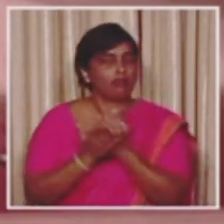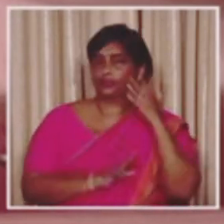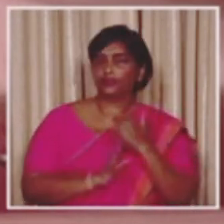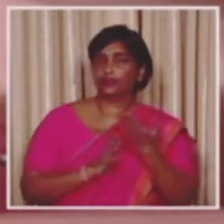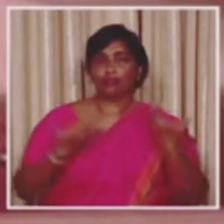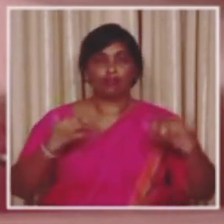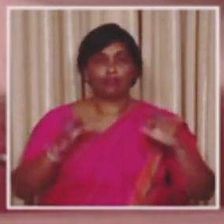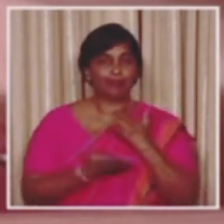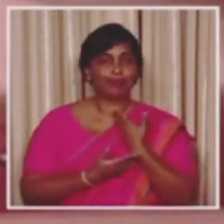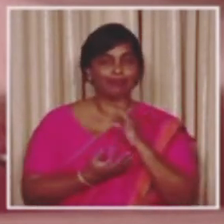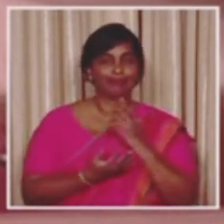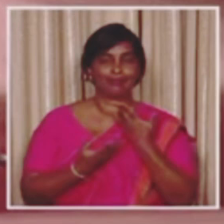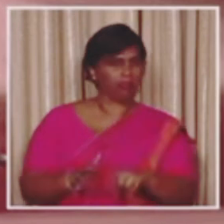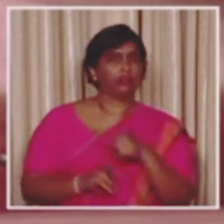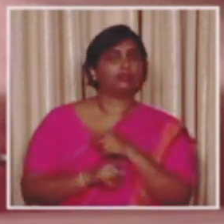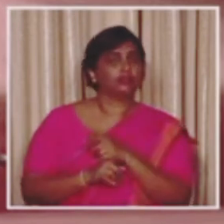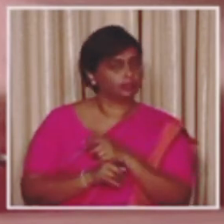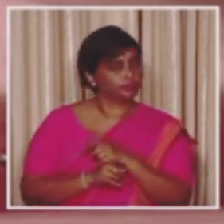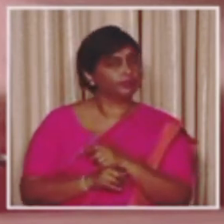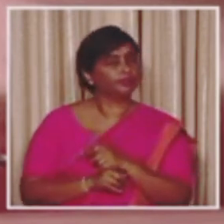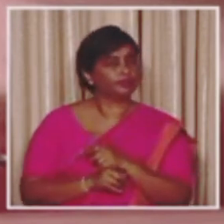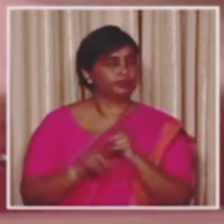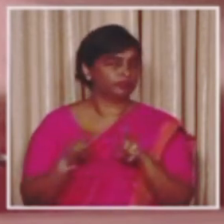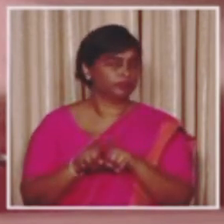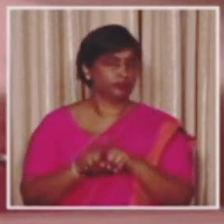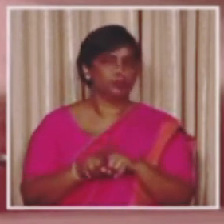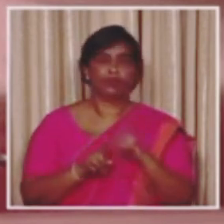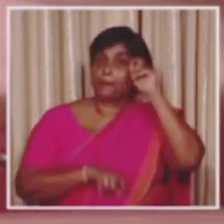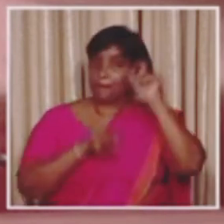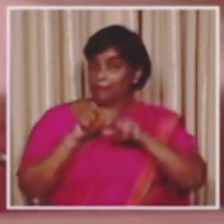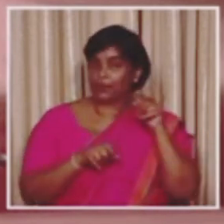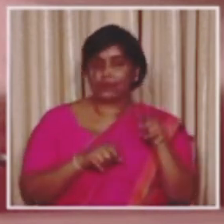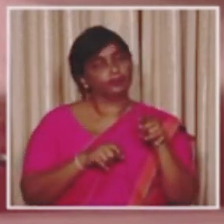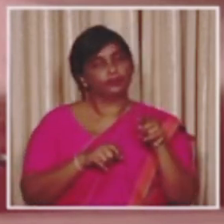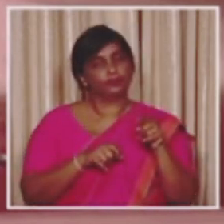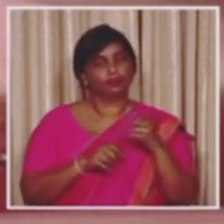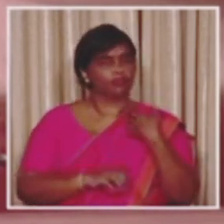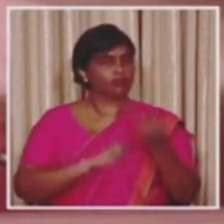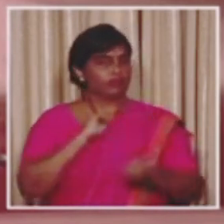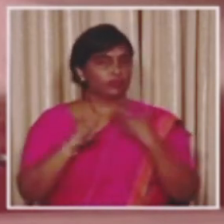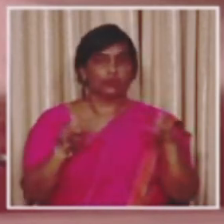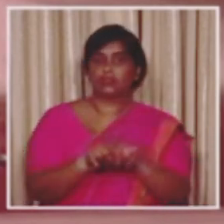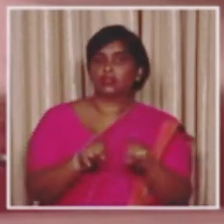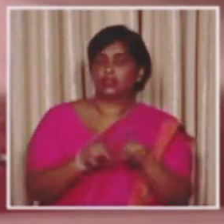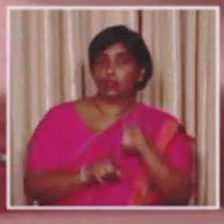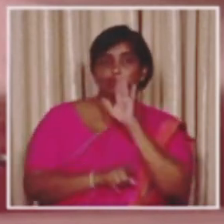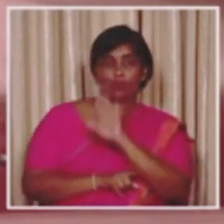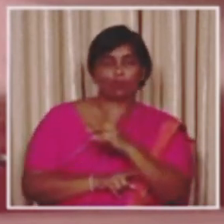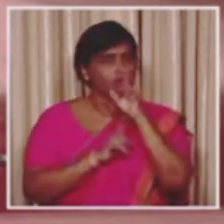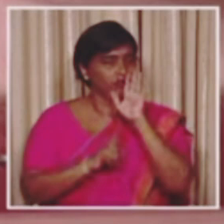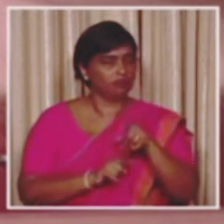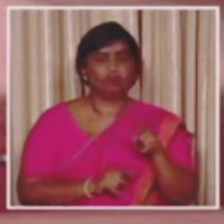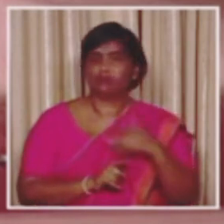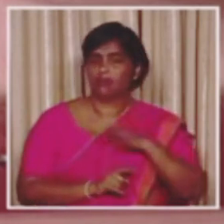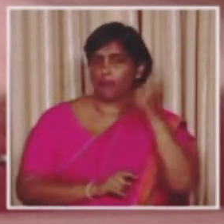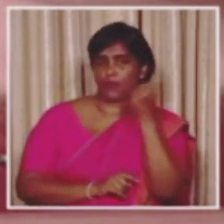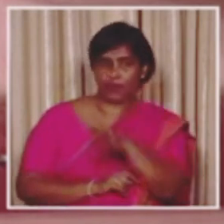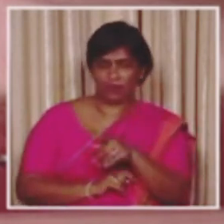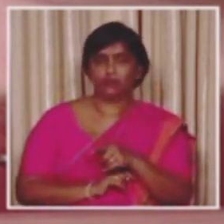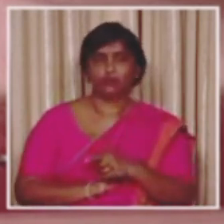கலையை மிகவும் கேவலமாக இந்துக்களை புண்படுத்துகின்ற வகையிலே ஒரு ஆன்மீக உரையை ஆற்றியிருக்கின்றார்.